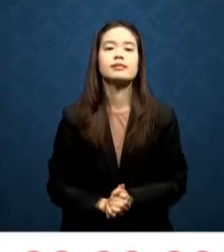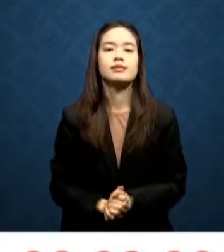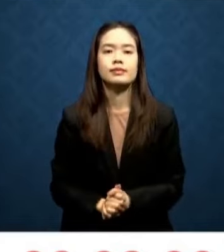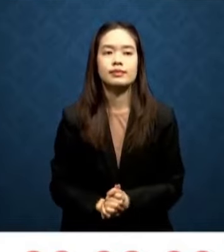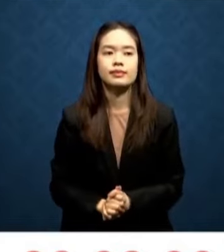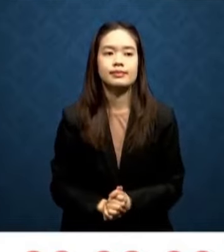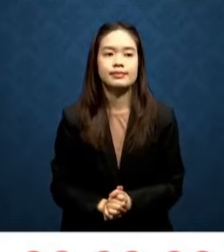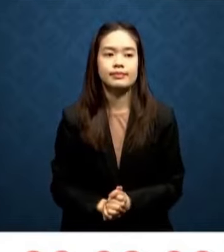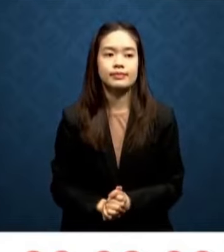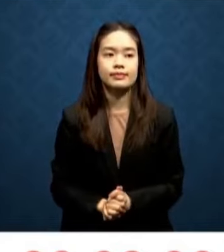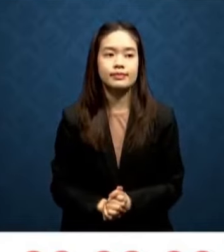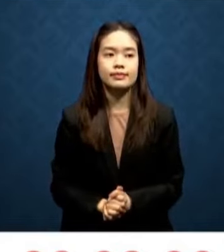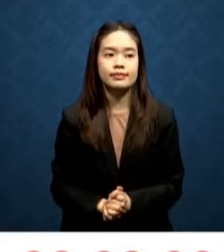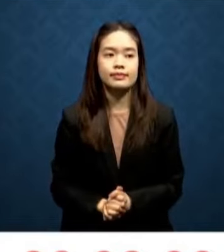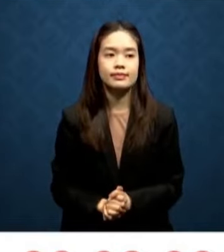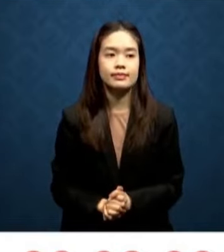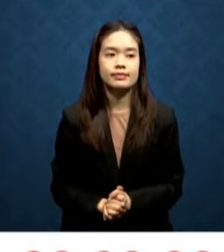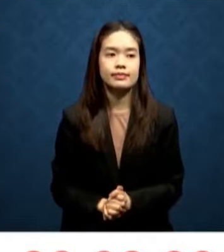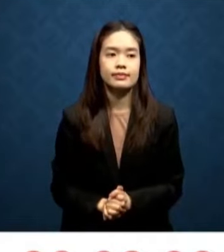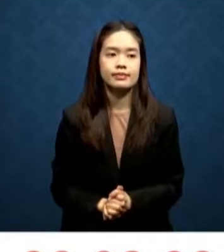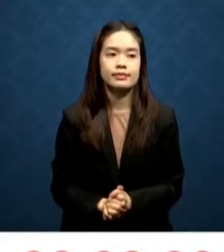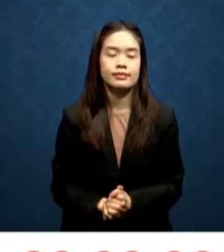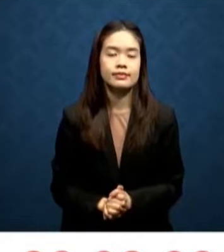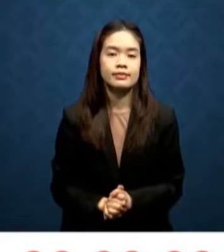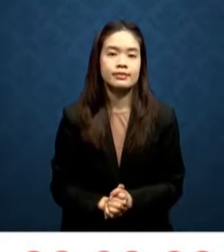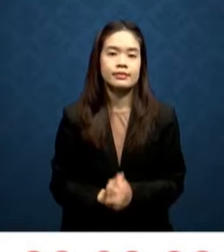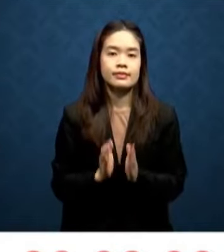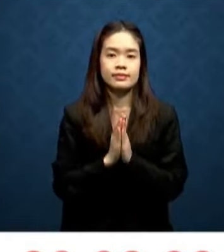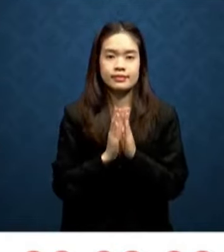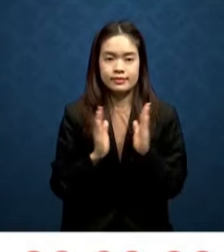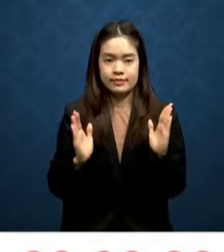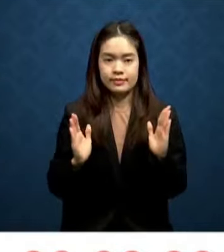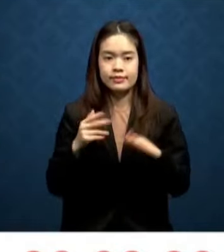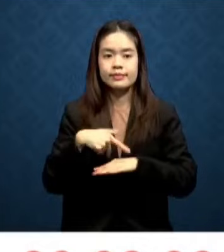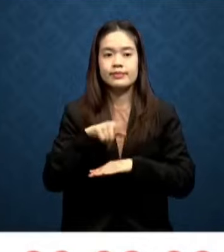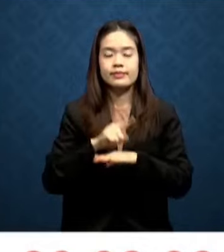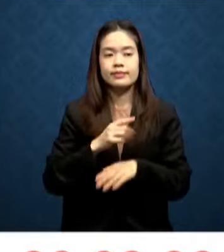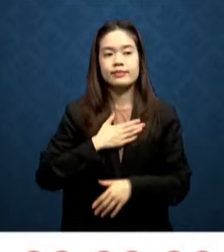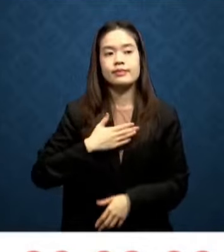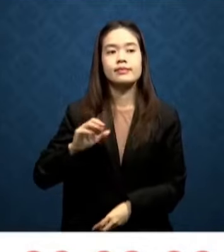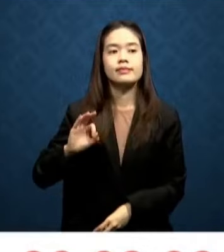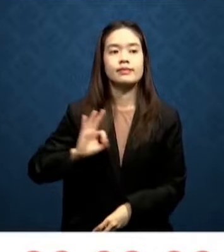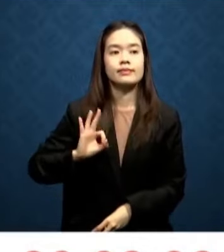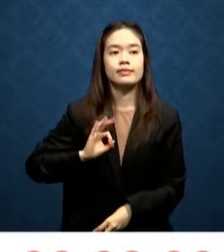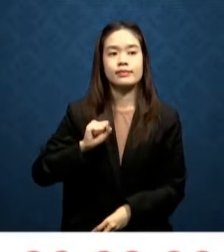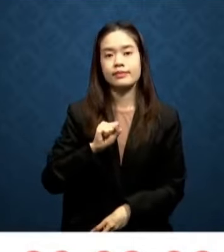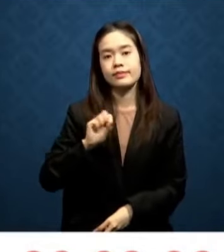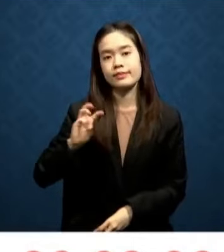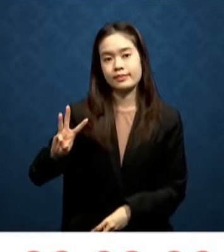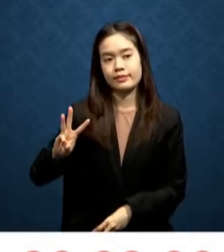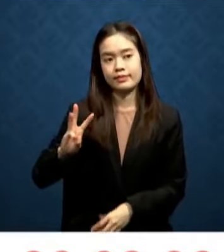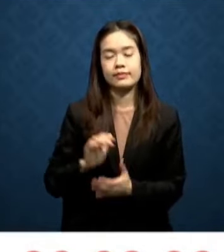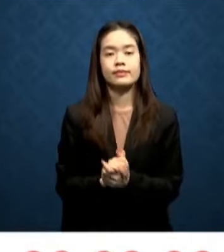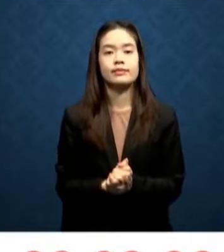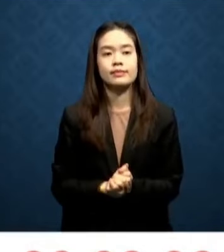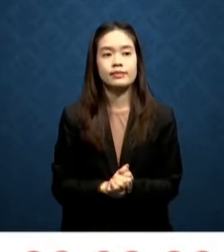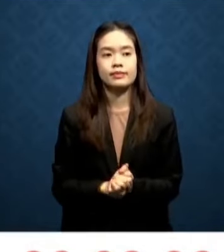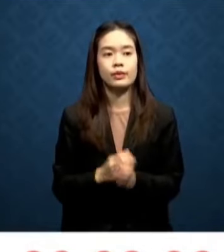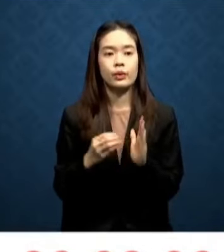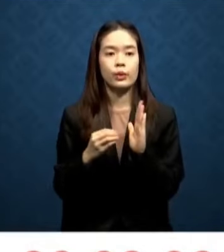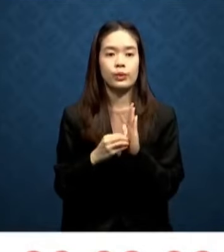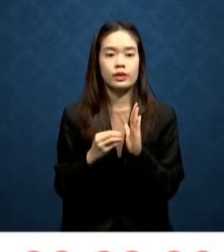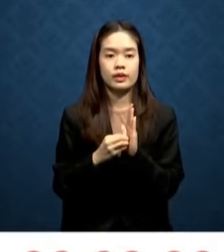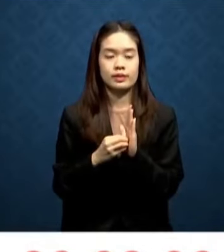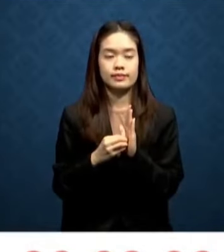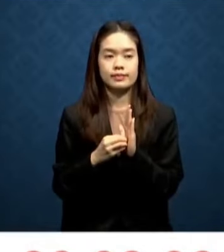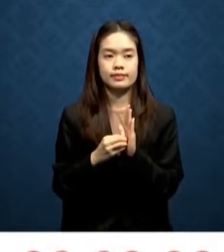ท่านนรเศรษฐ์เชิญครับ ขอบคุณครับท่านประธานครับผมสมาชิกวุฒิสภานรเศรษฐ์ประชากรจากกรุงเทพมหานครน